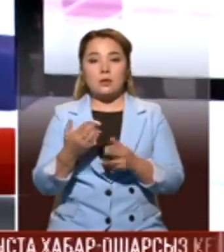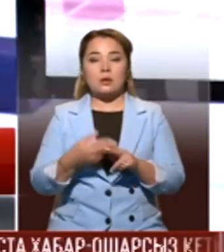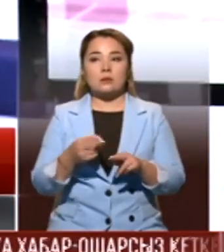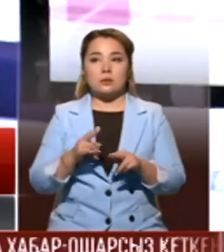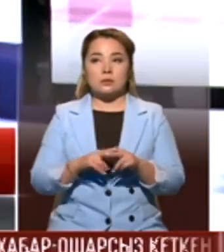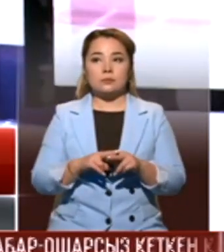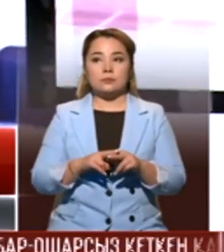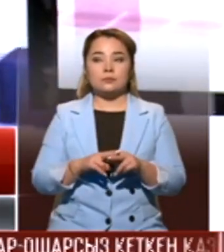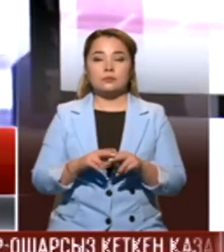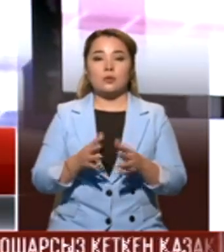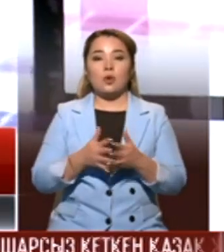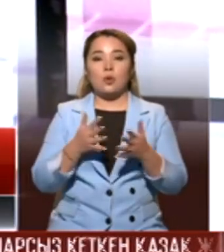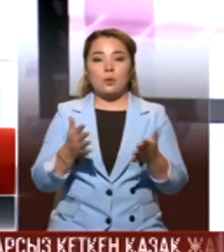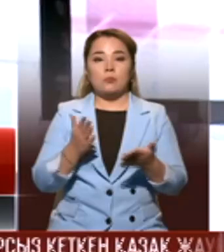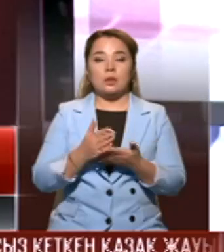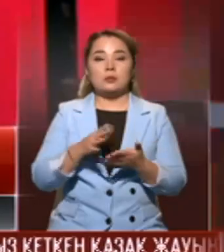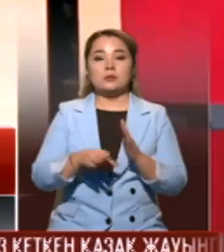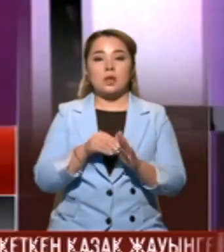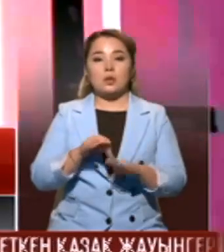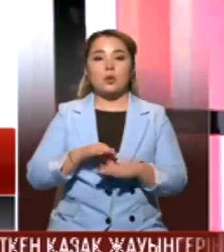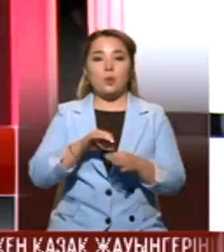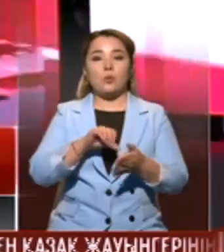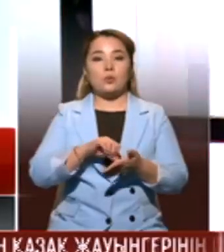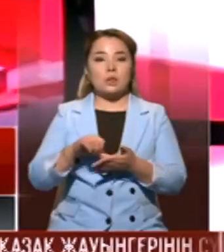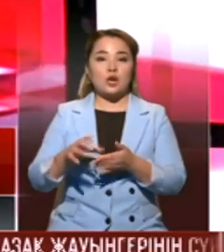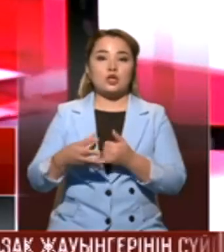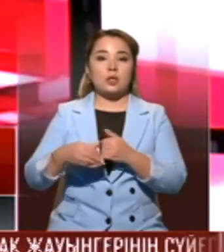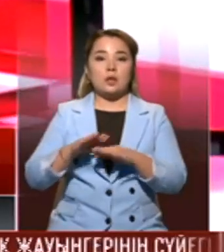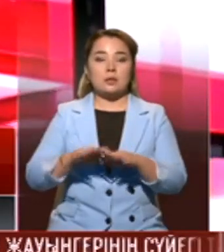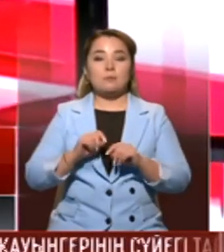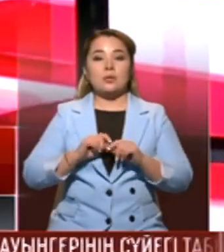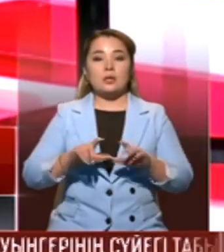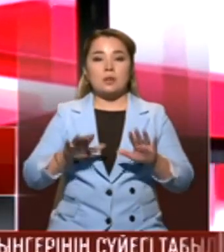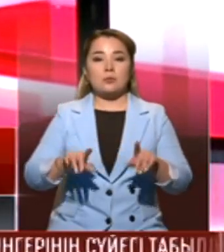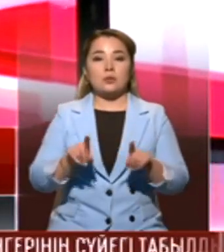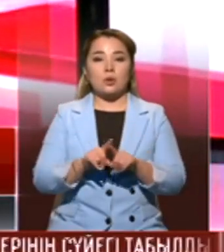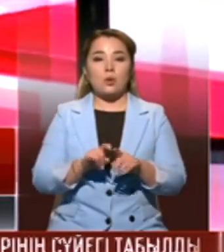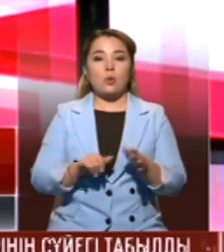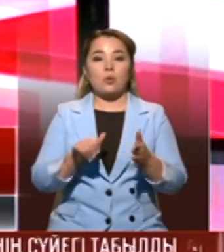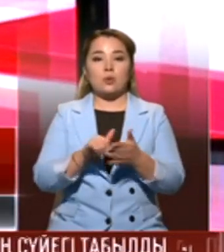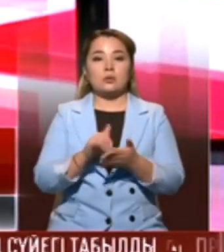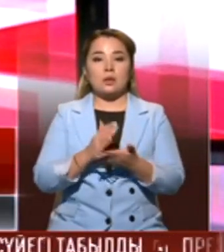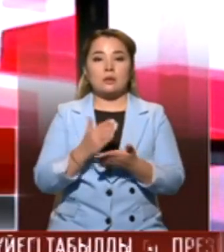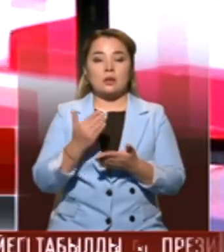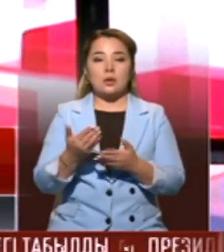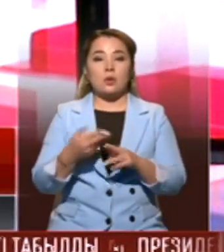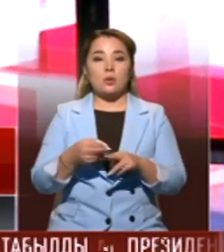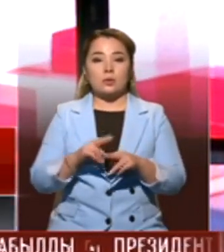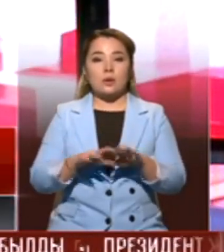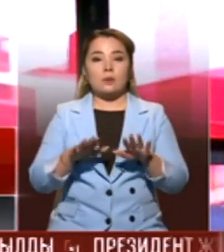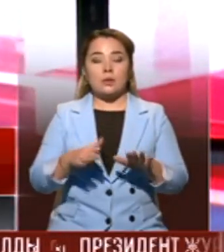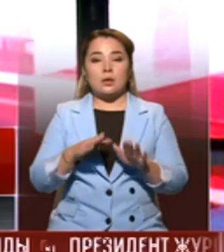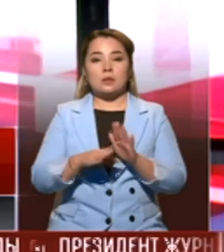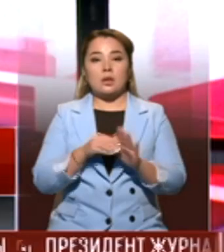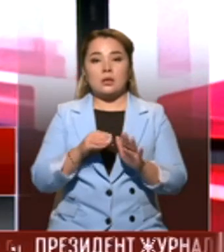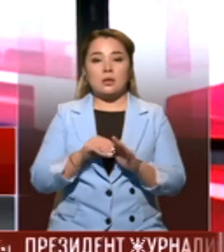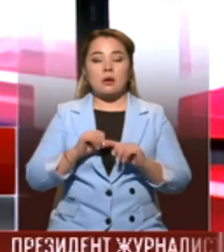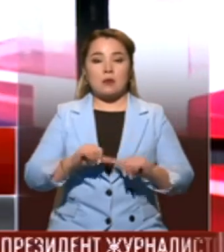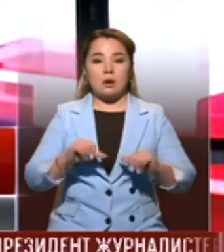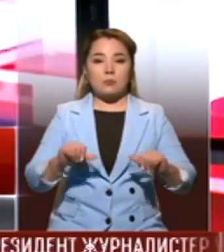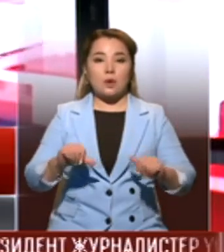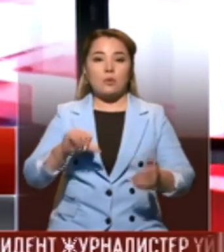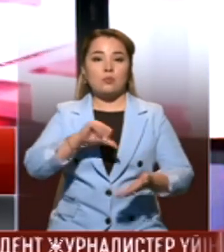Көбіне көп сайлау учаскелері жергілікті мектептерде орналасады. Яғни ол жерде сайлау